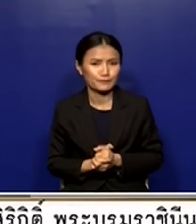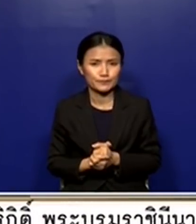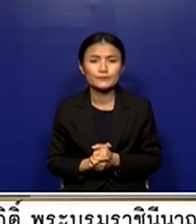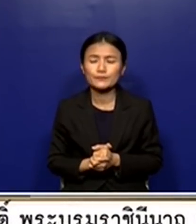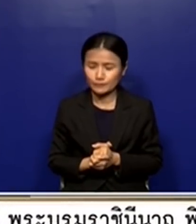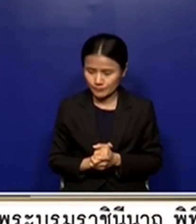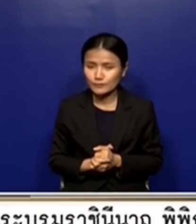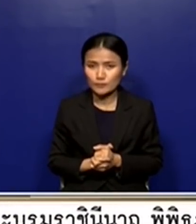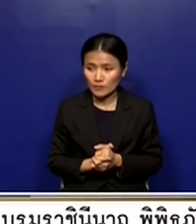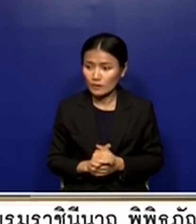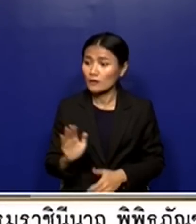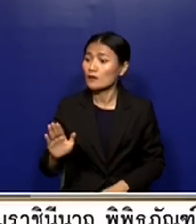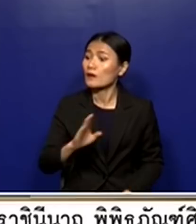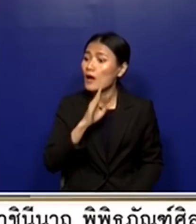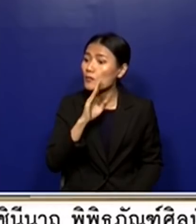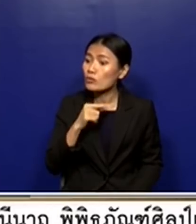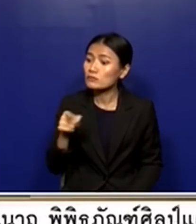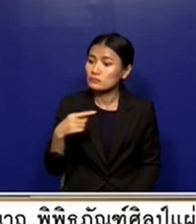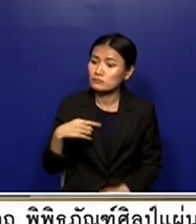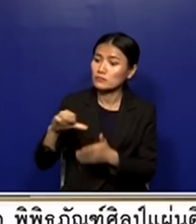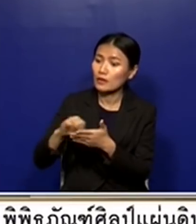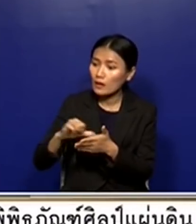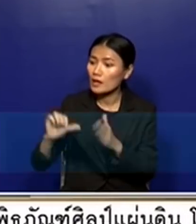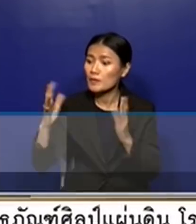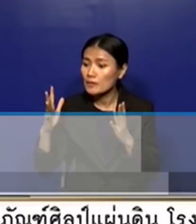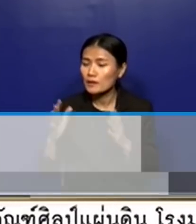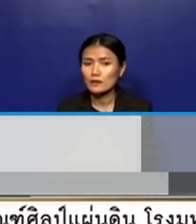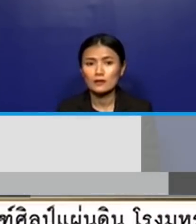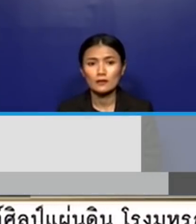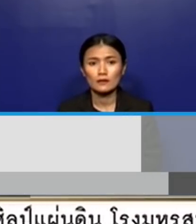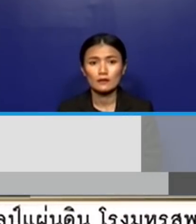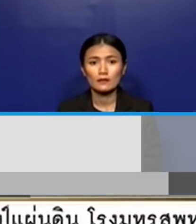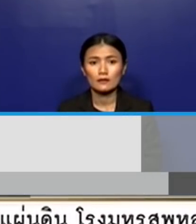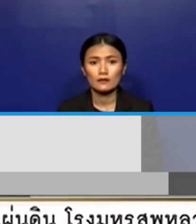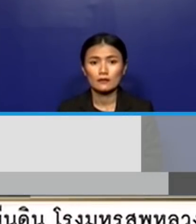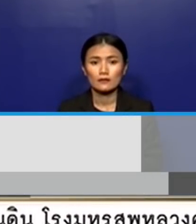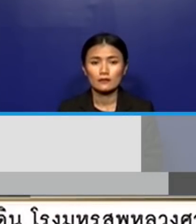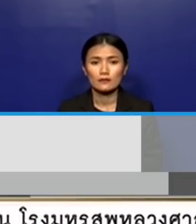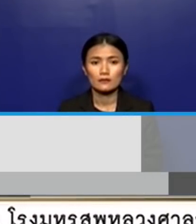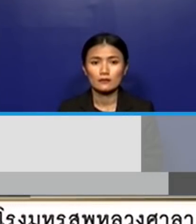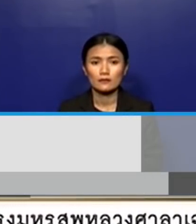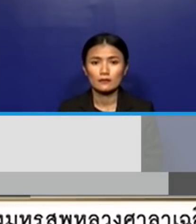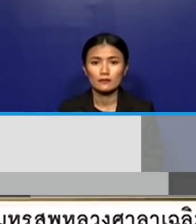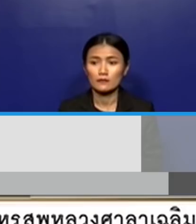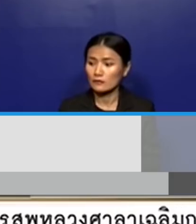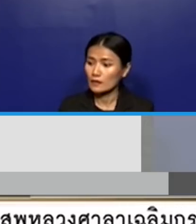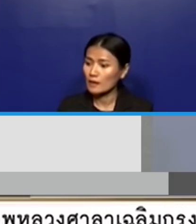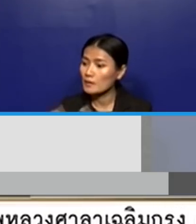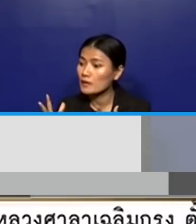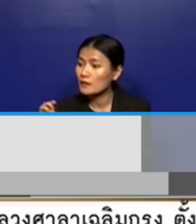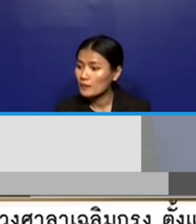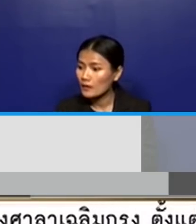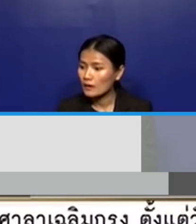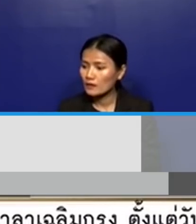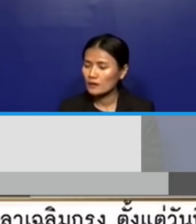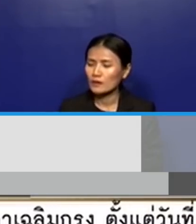ก้ไขถ้าเผื่อมาวันนี้ท่านอ่านข้ามได้ไหมครับท่านอ่านข้ามในยติใน